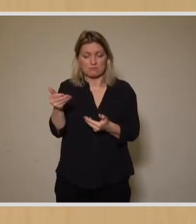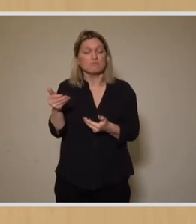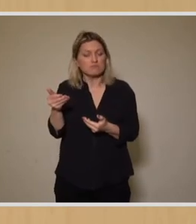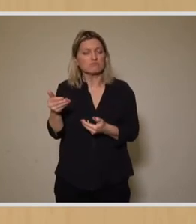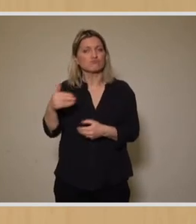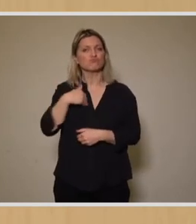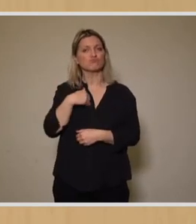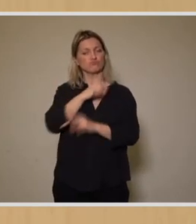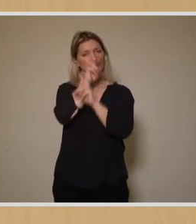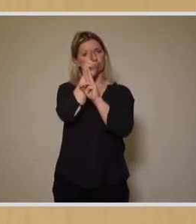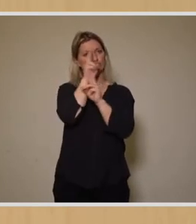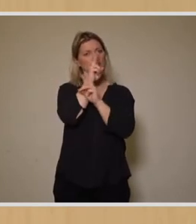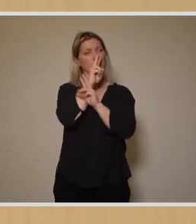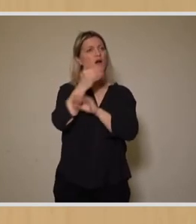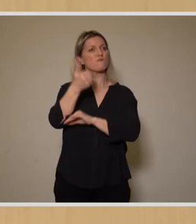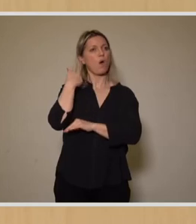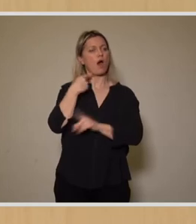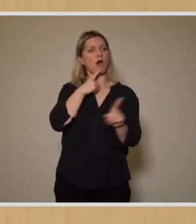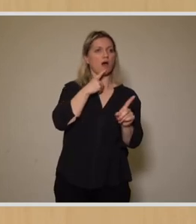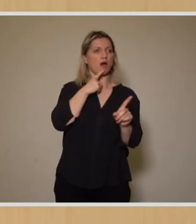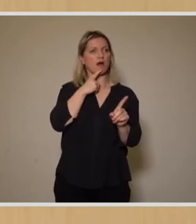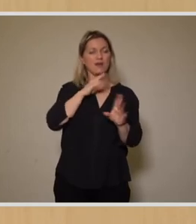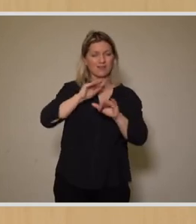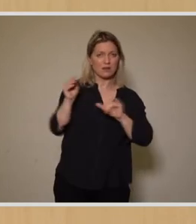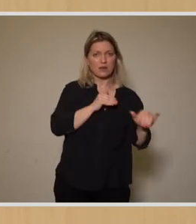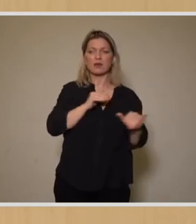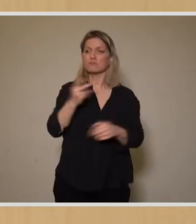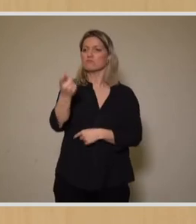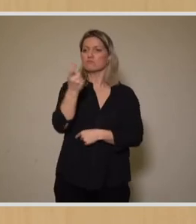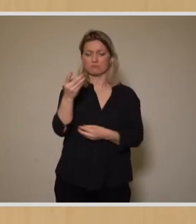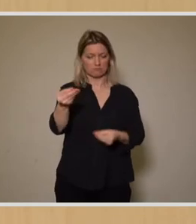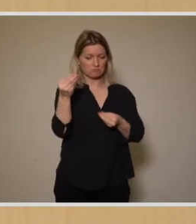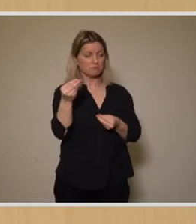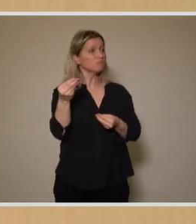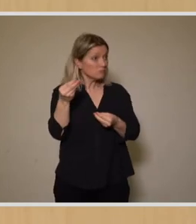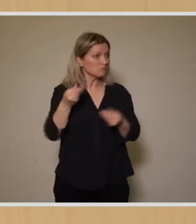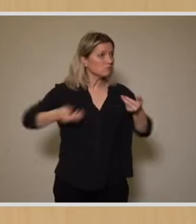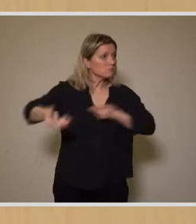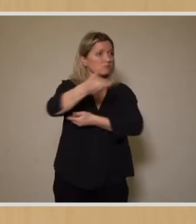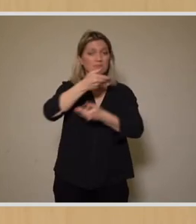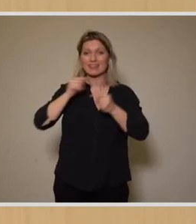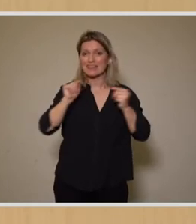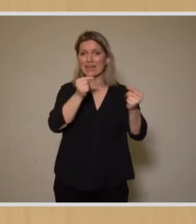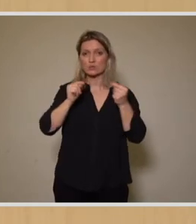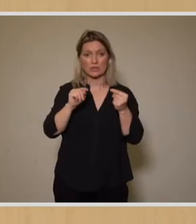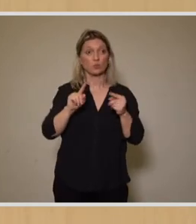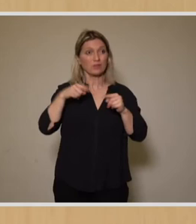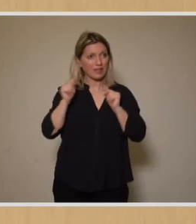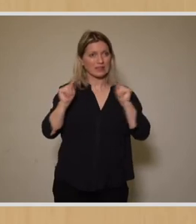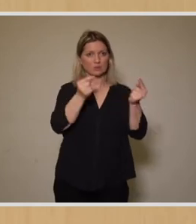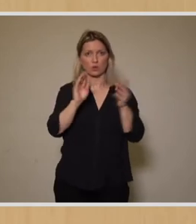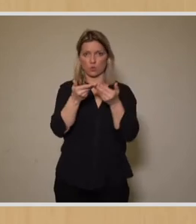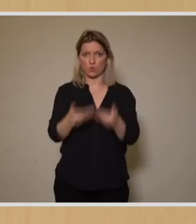mit diesen Ergebnissen hier im Rat befassen, sie beraten, sie diskutieren und dann auf dieser Grundlage